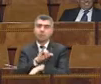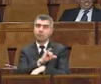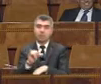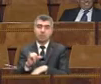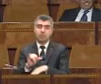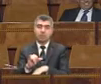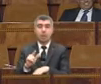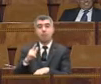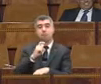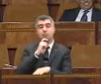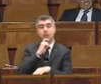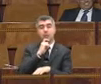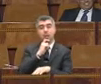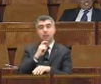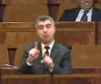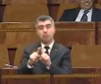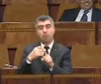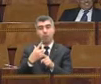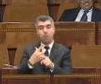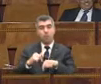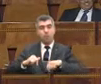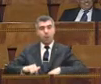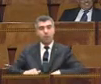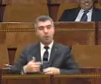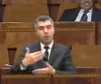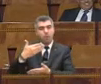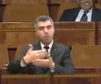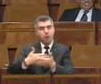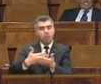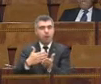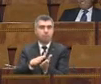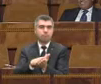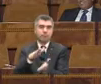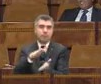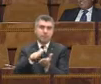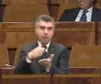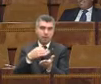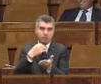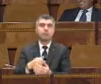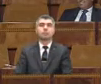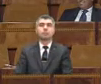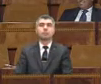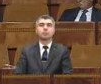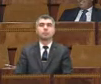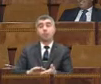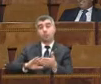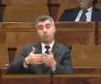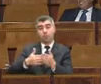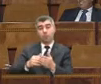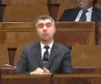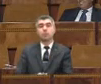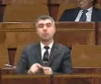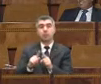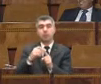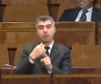الإدارات العمومية تطالب المواطنين بوثائق كثيرة الشروط التعجيزية أو على طريقة طلعت